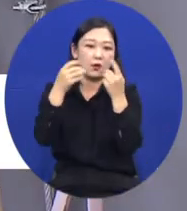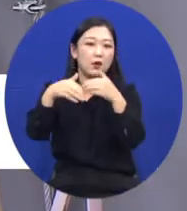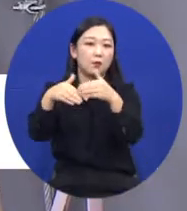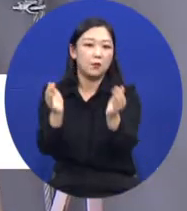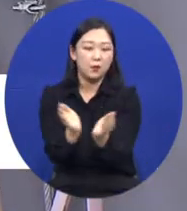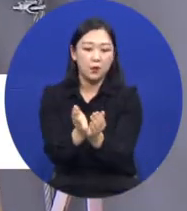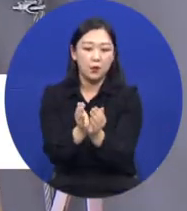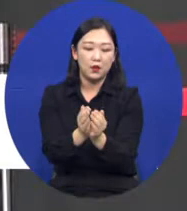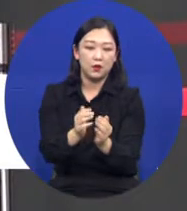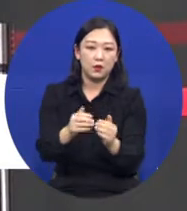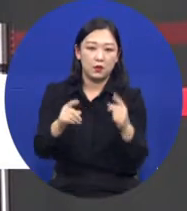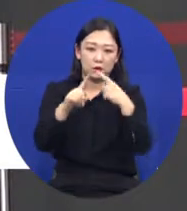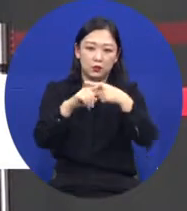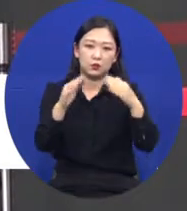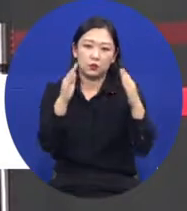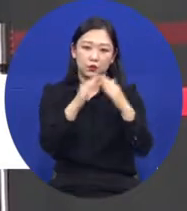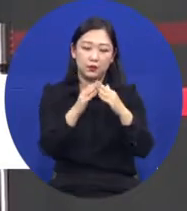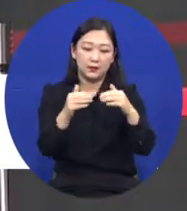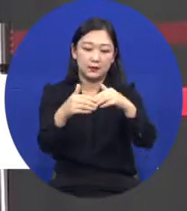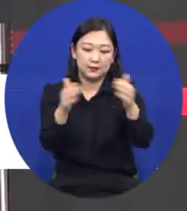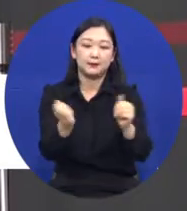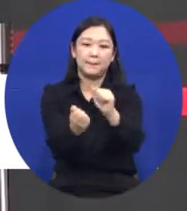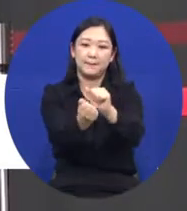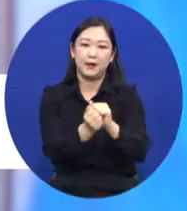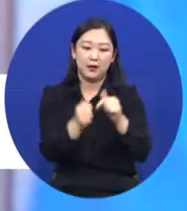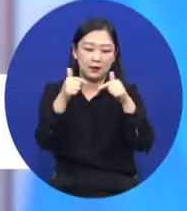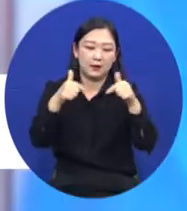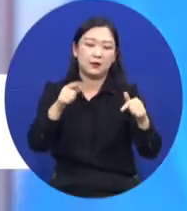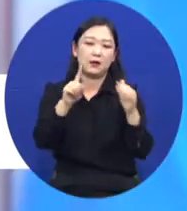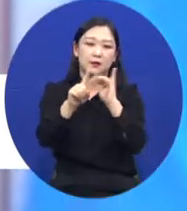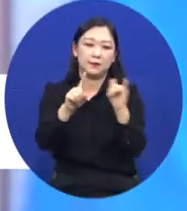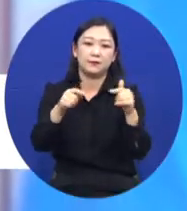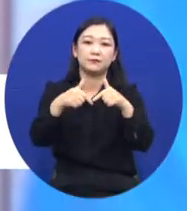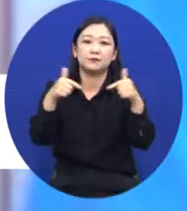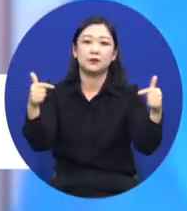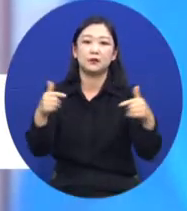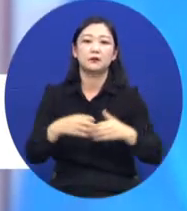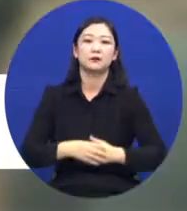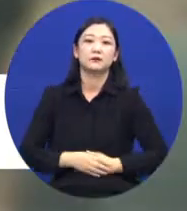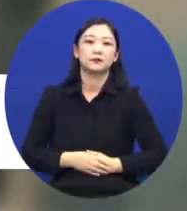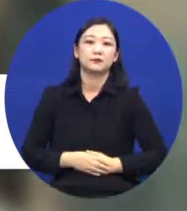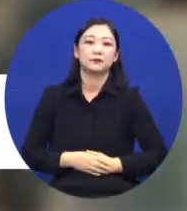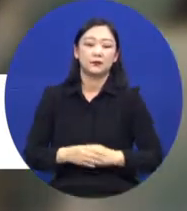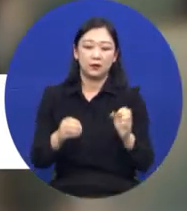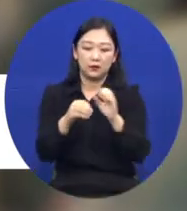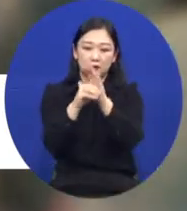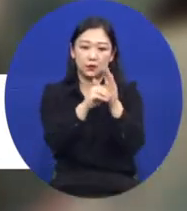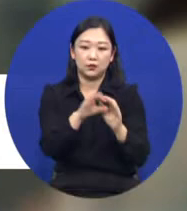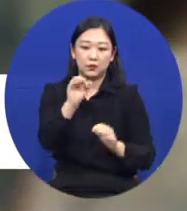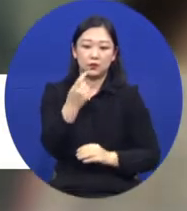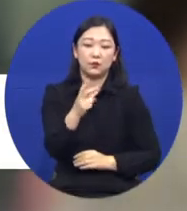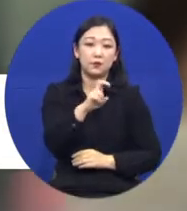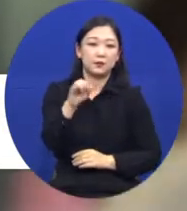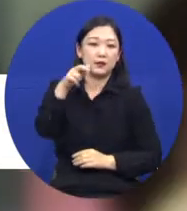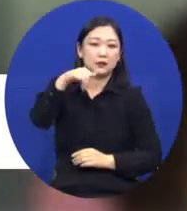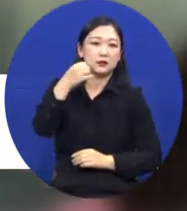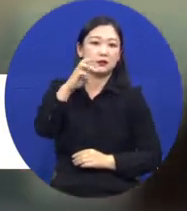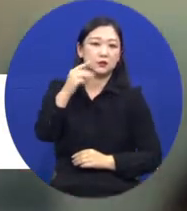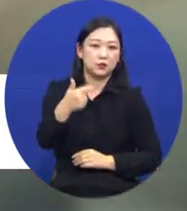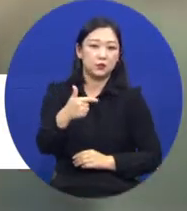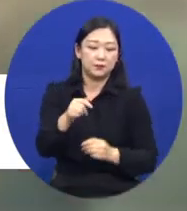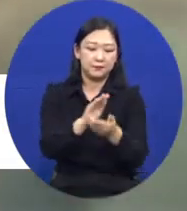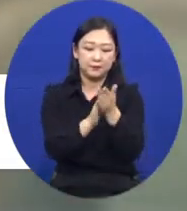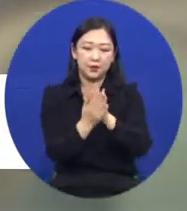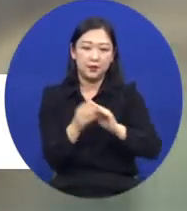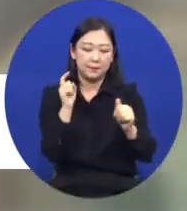천왕 교회의 집단 감염 확진 자도 각각 1명씩 늘었습니다 한편 쿠론 알고 5 미크론 변이 확장자 와